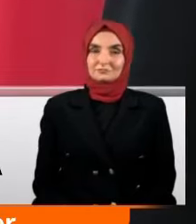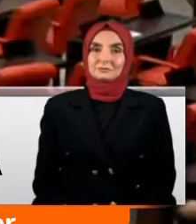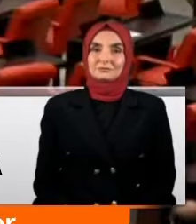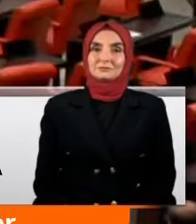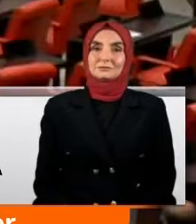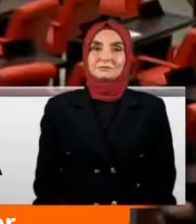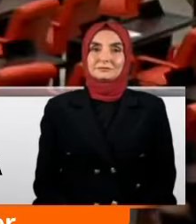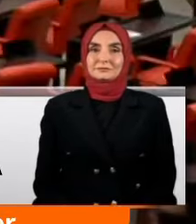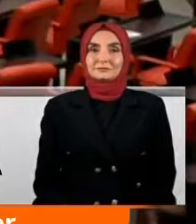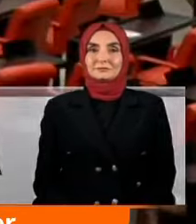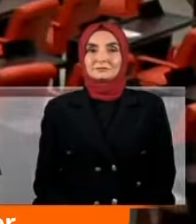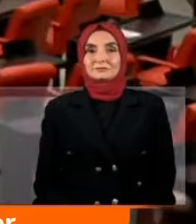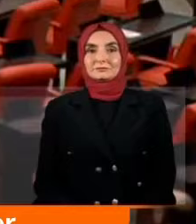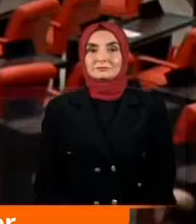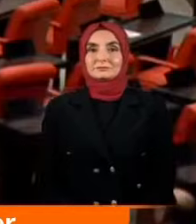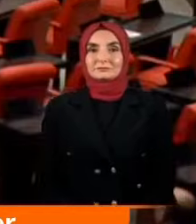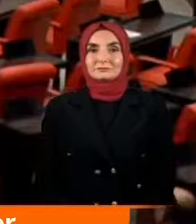eminim.